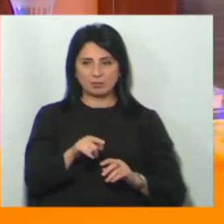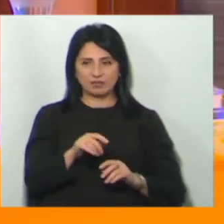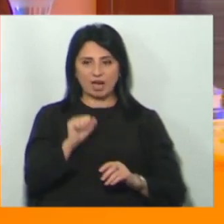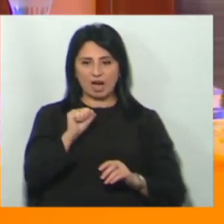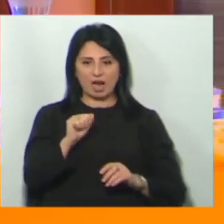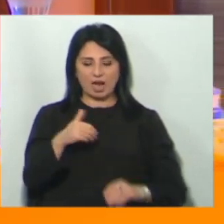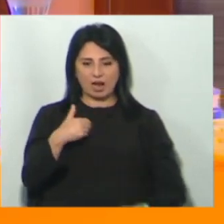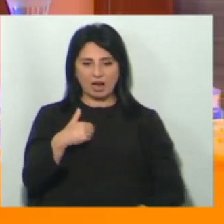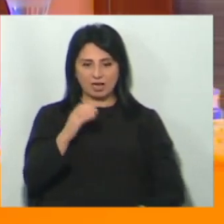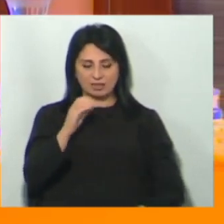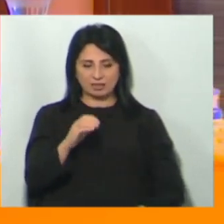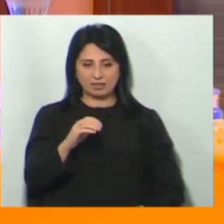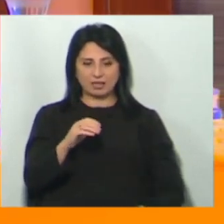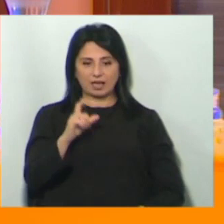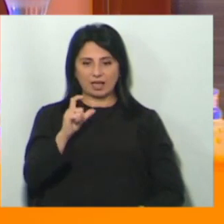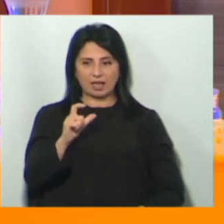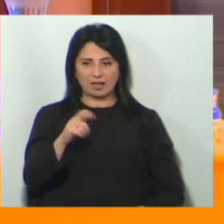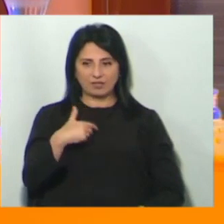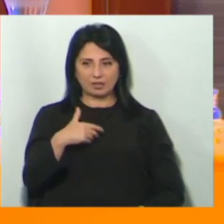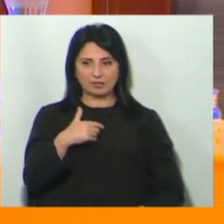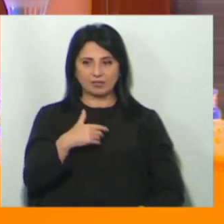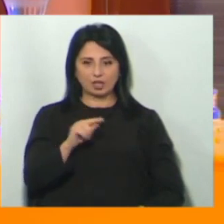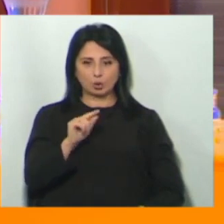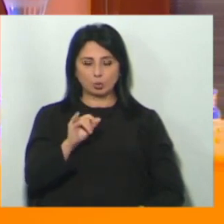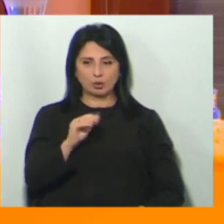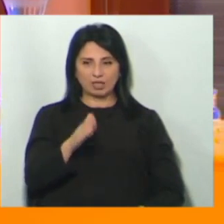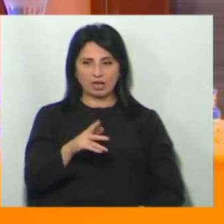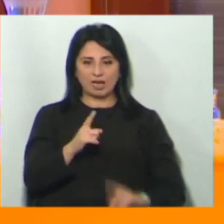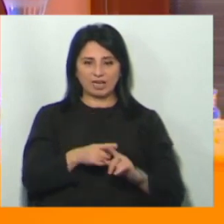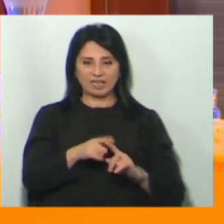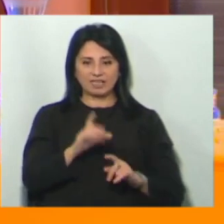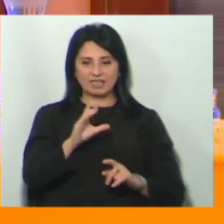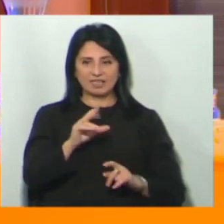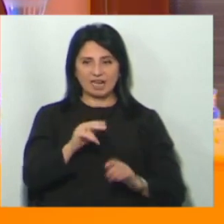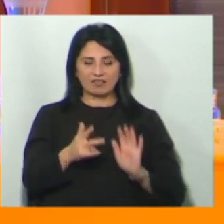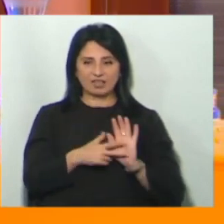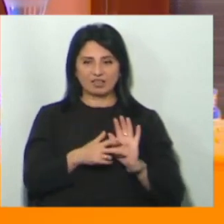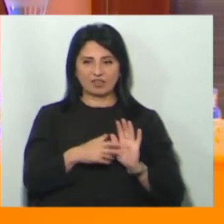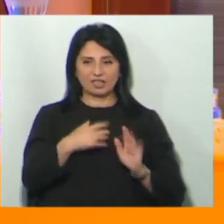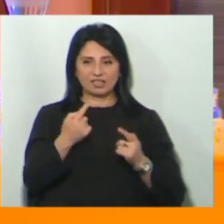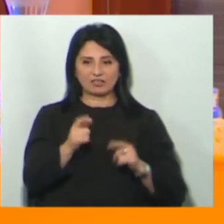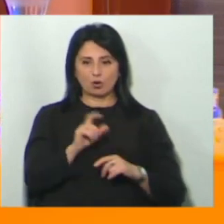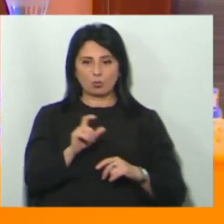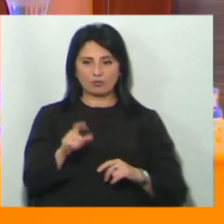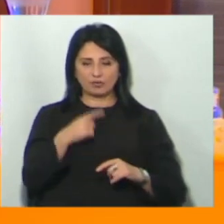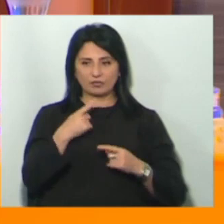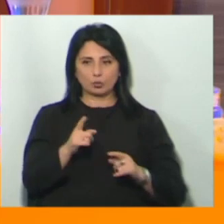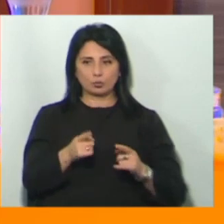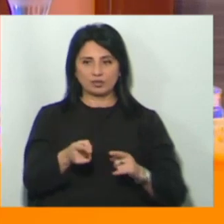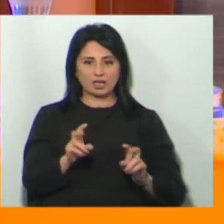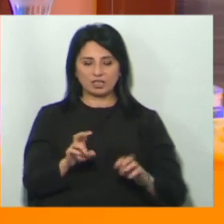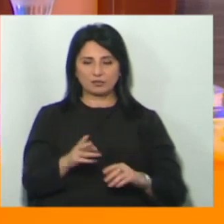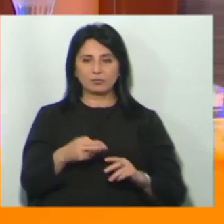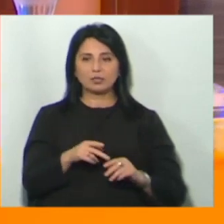A ვიტამინი, C ვიტამინი, E ვიტამინი, თუთია, კინა, სელენი. Რვა ძირითადი კომპონენტი დავასახელე, თუმცა ეს